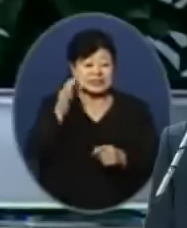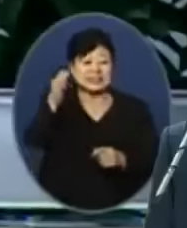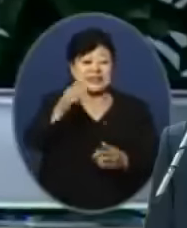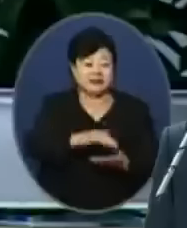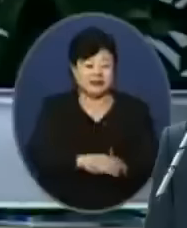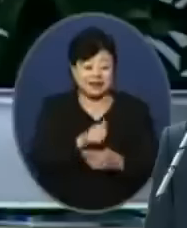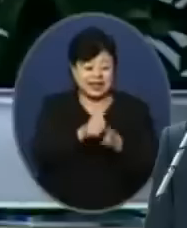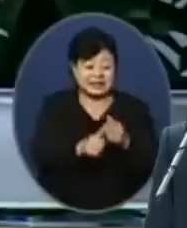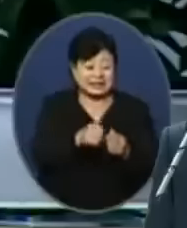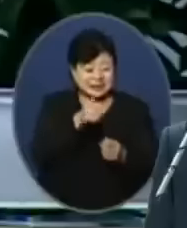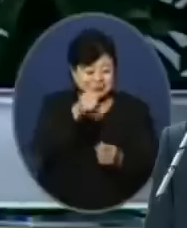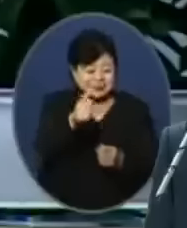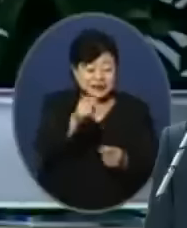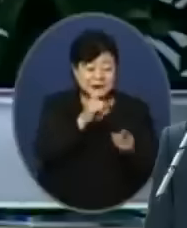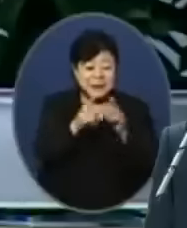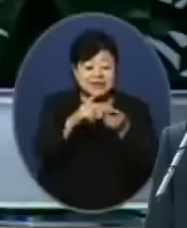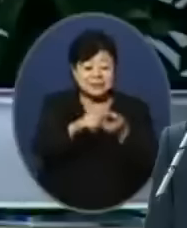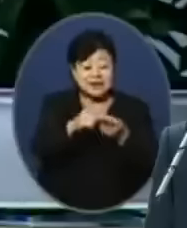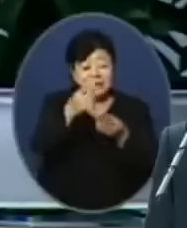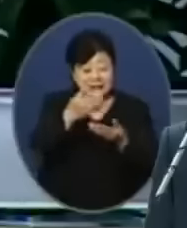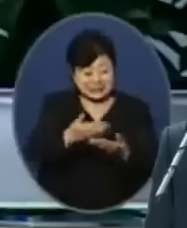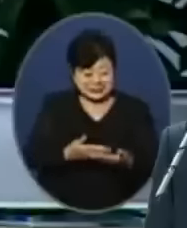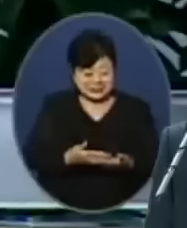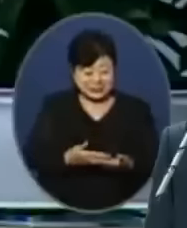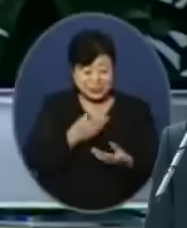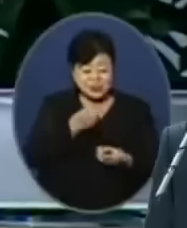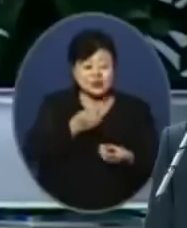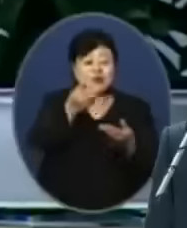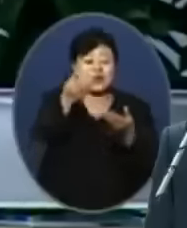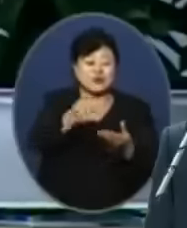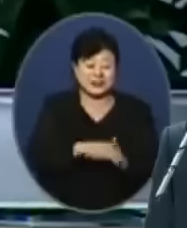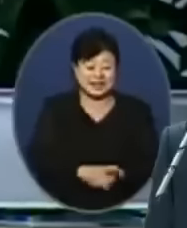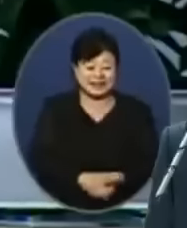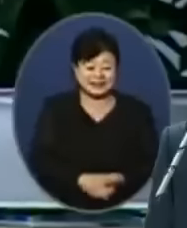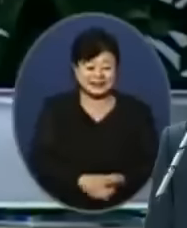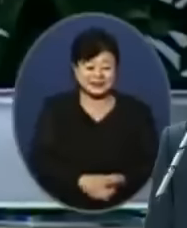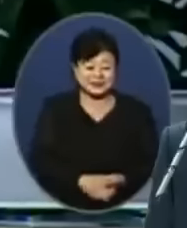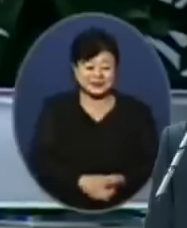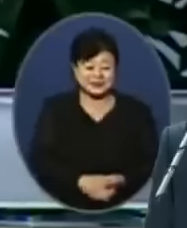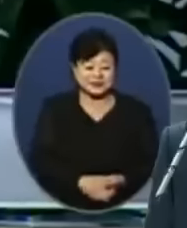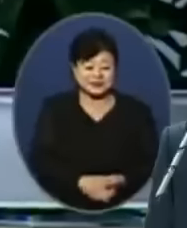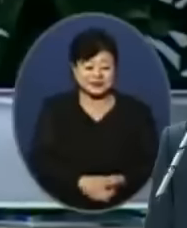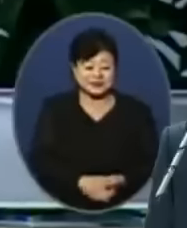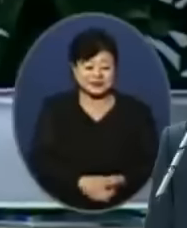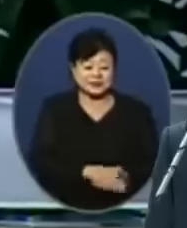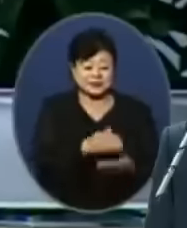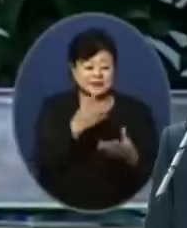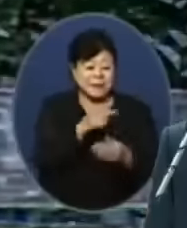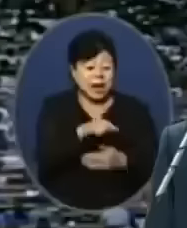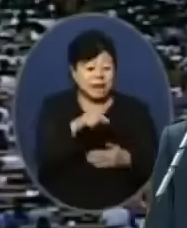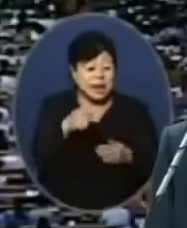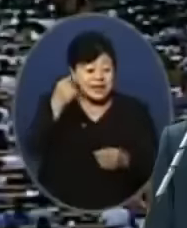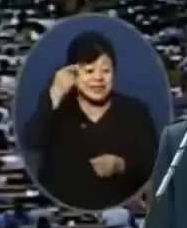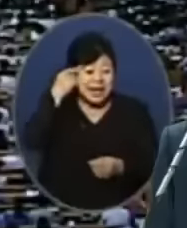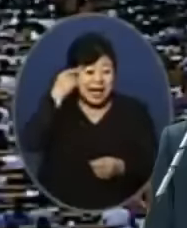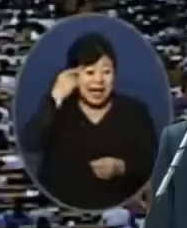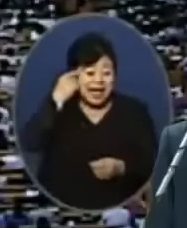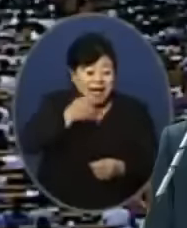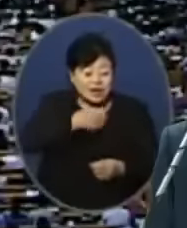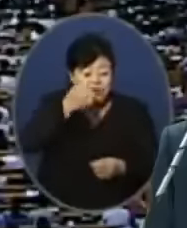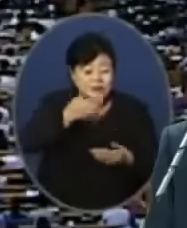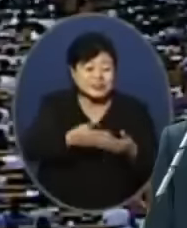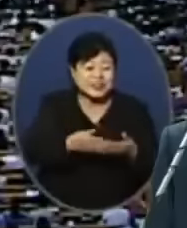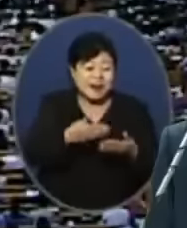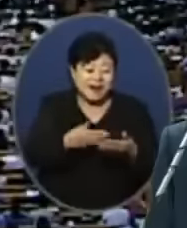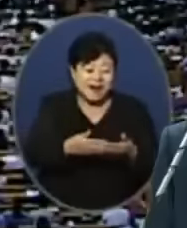때문에 하나님이 그 말씀을 받아서 축복을 해 주시는 것입니다. 그러므로 우리는 마음의 생각이 꿈을